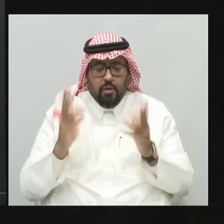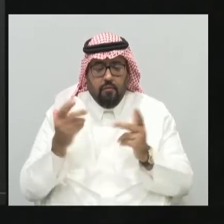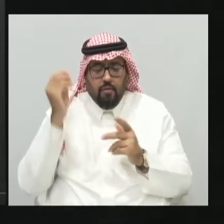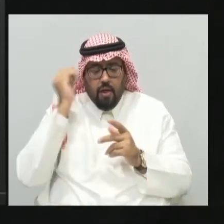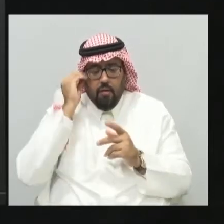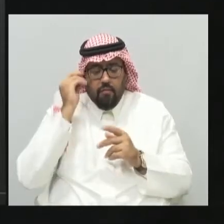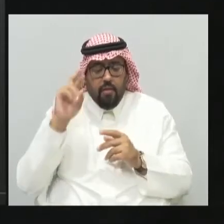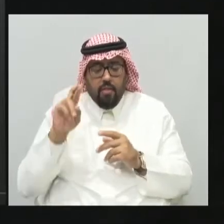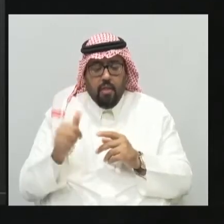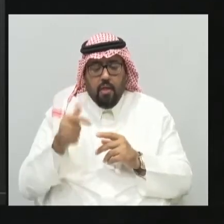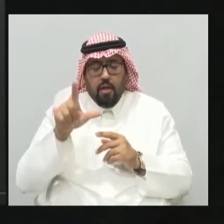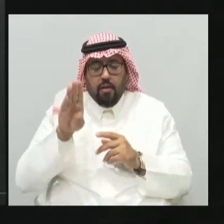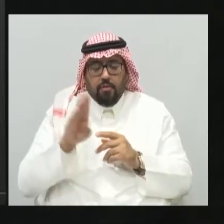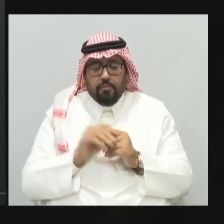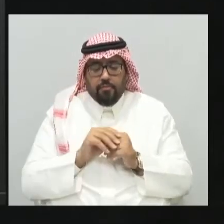عرفت ذلك